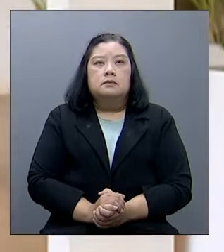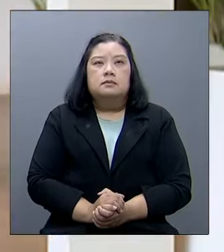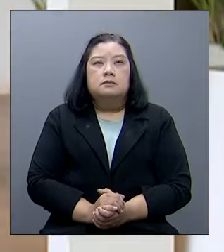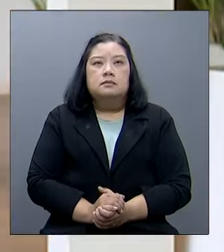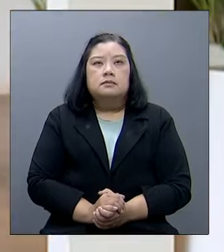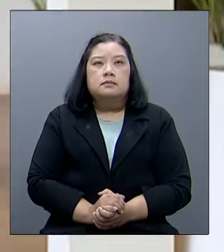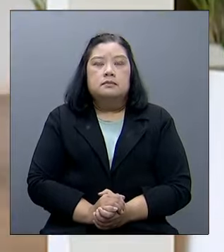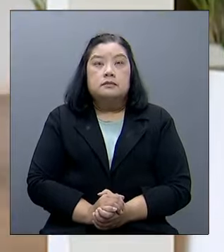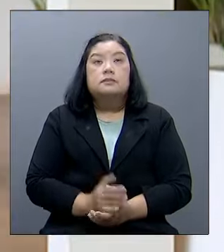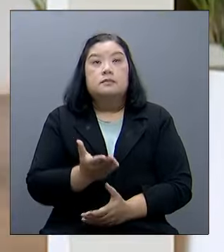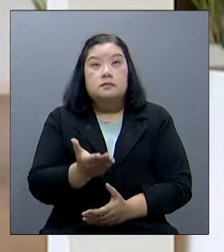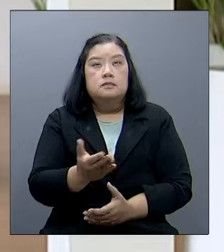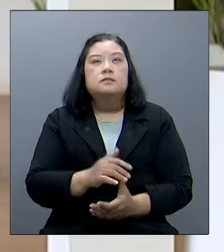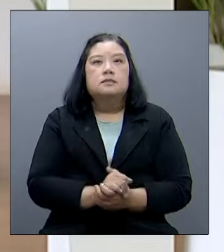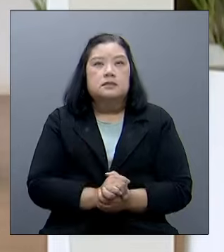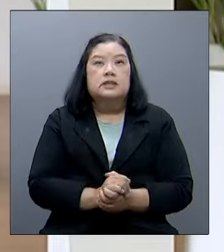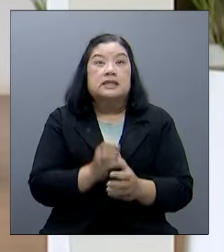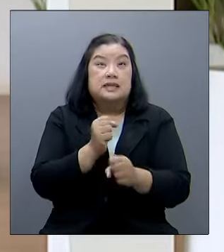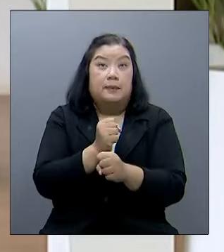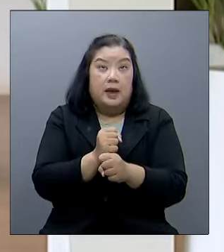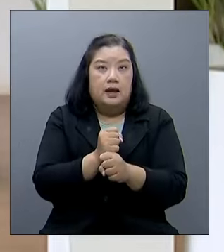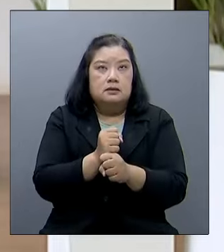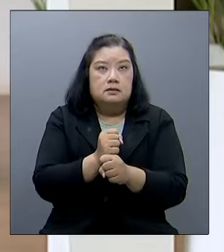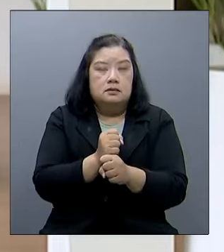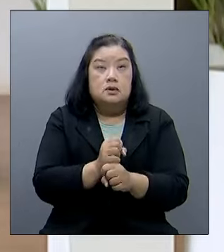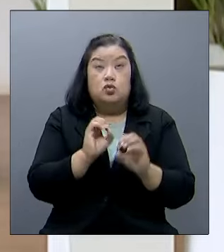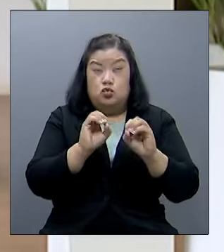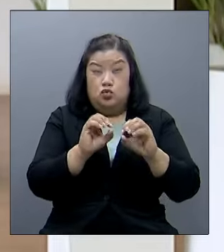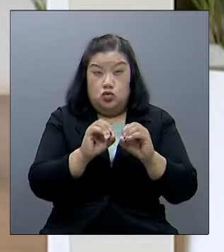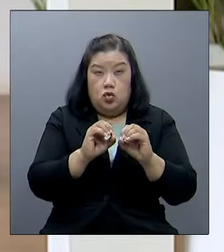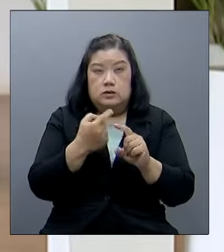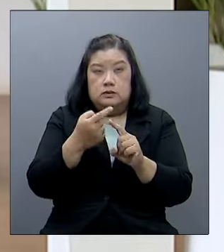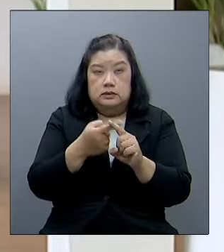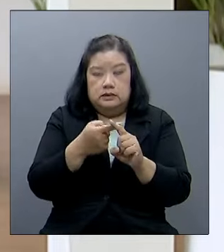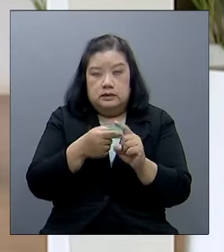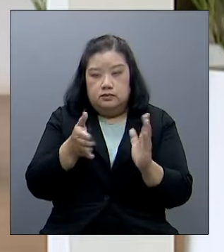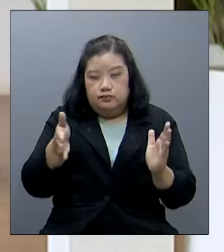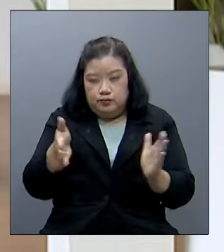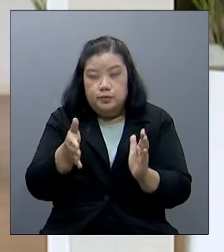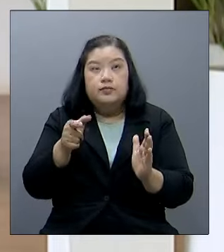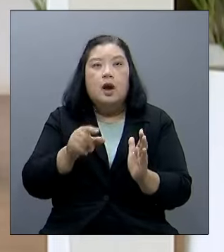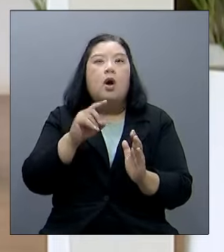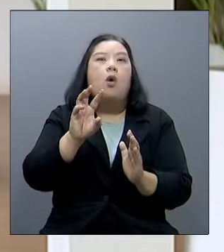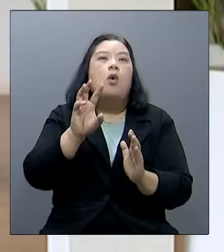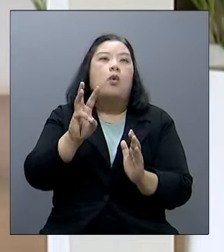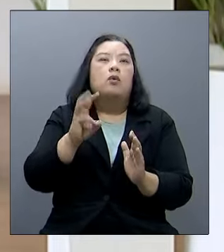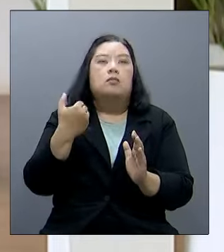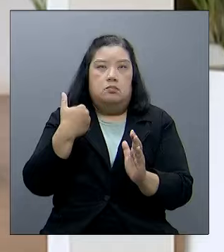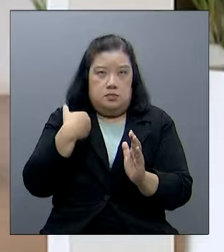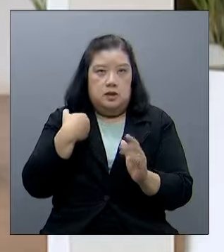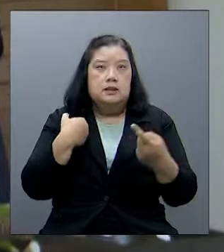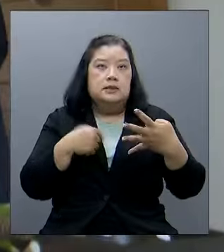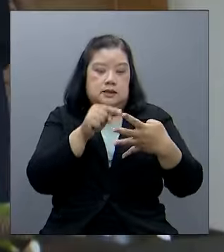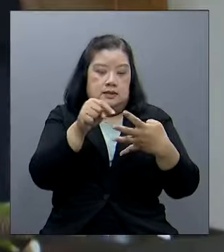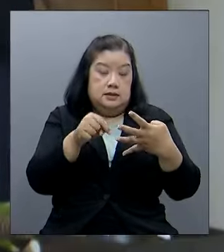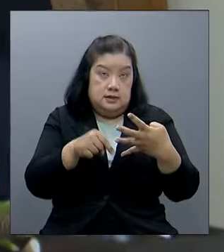แผนกรูมดิวิชั่นเป็นแผนกที่สอนระยะสั้นสุดค่ะสอนอยู่ที่6เดือนมี4หัวข้อหลักที่เราสอนอยู่